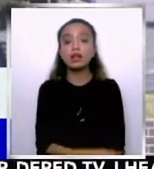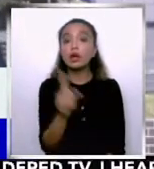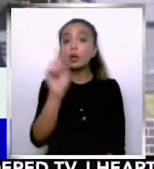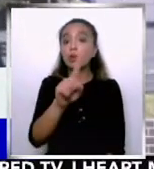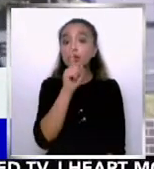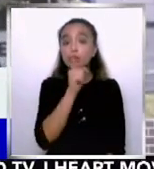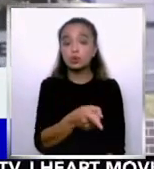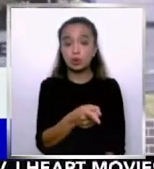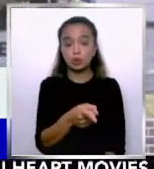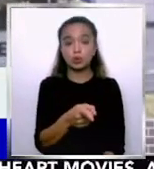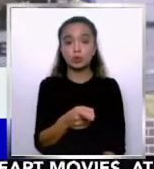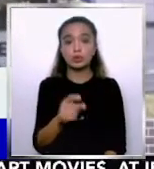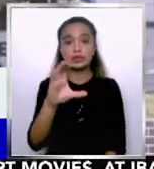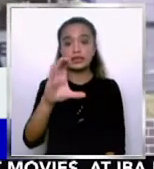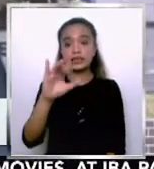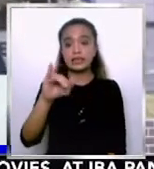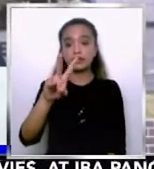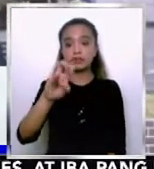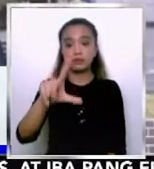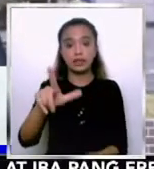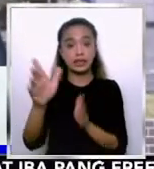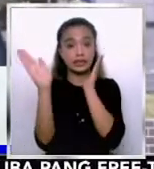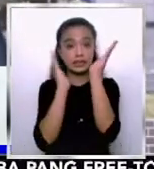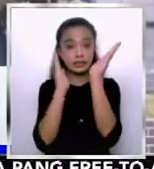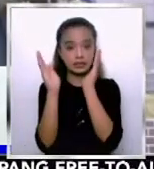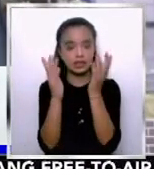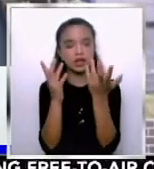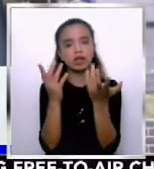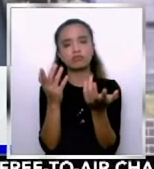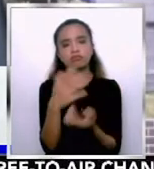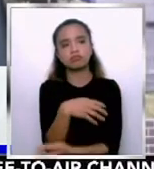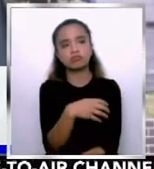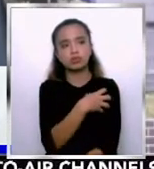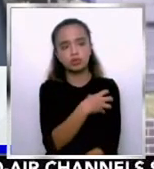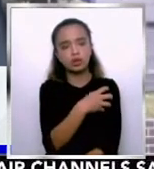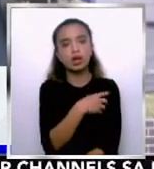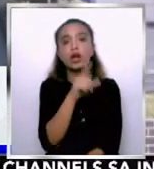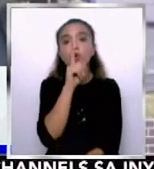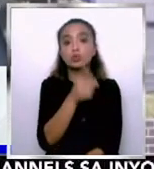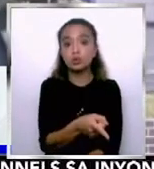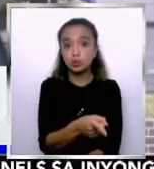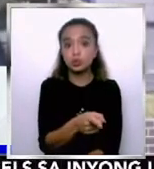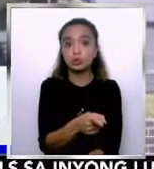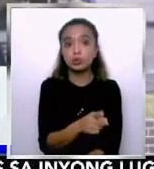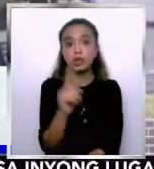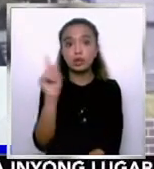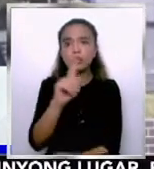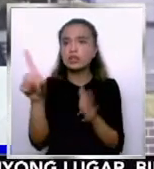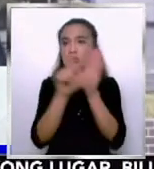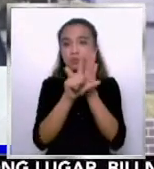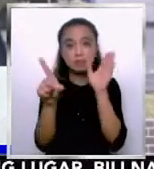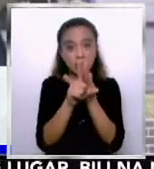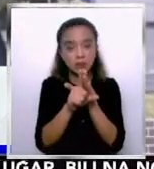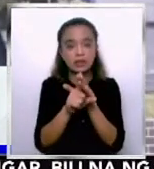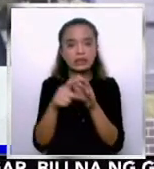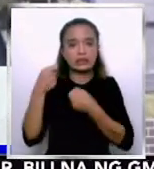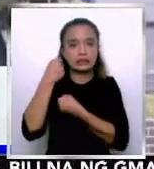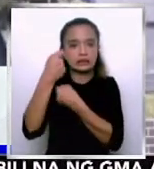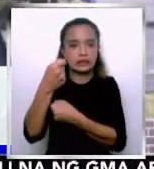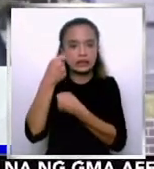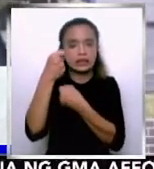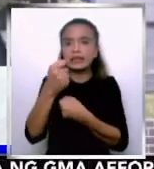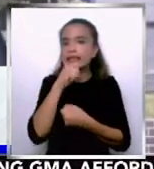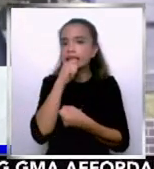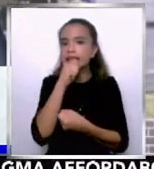Disturbance Management is to ensure that illegal assembly, illegal rallies will not get close to